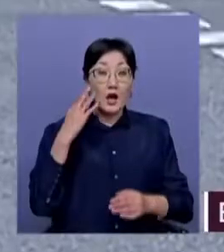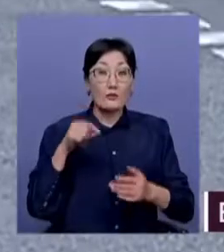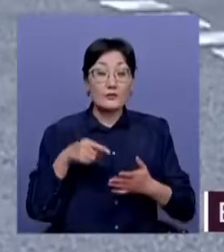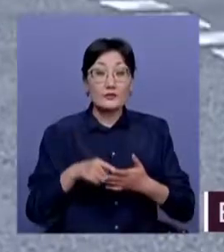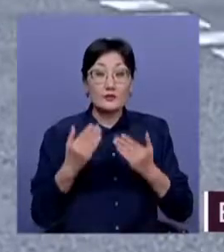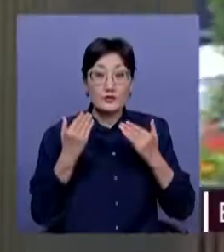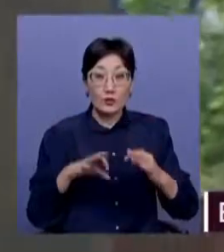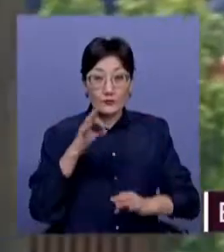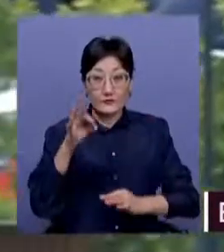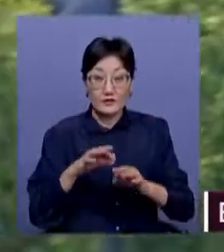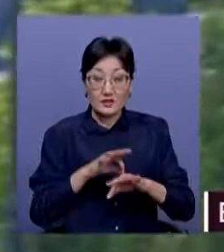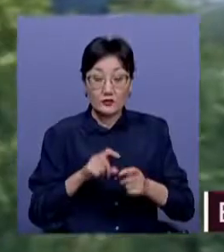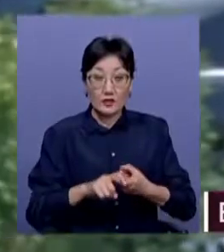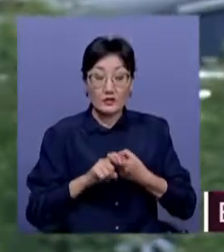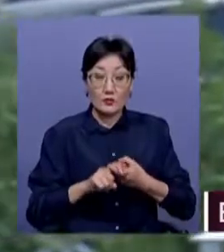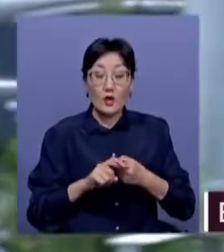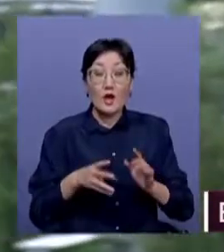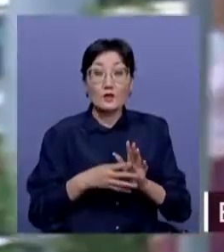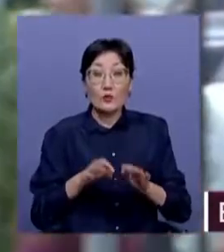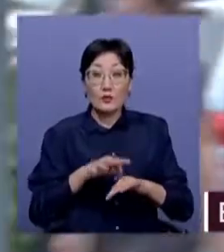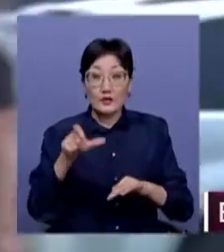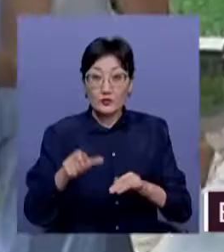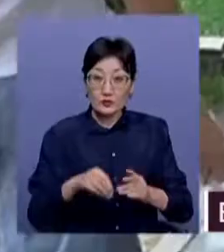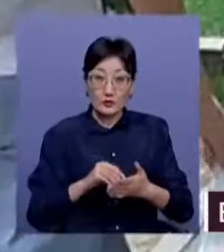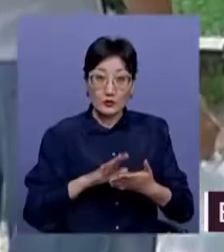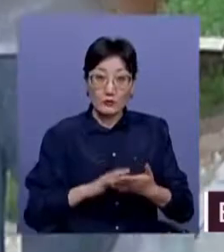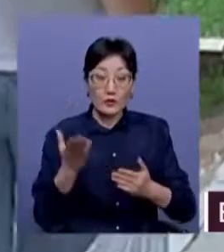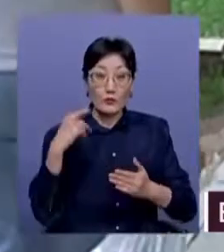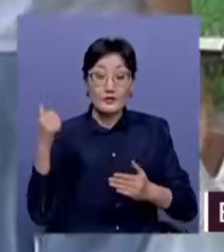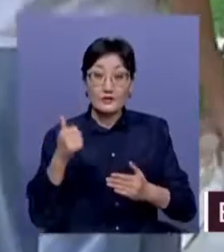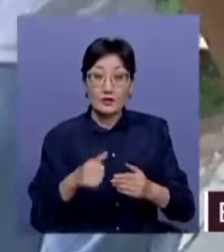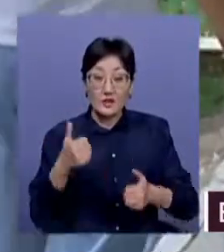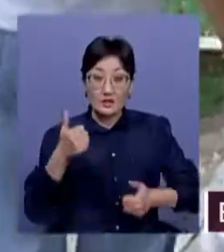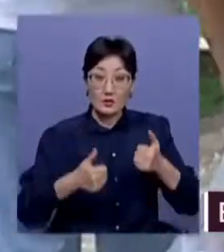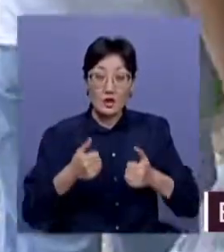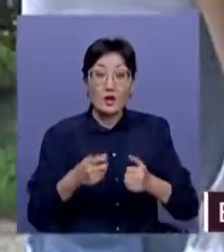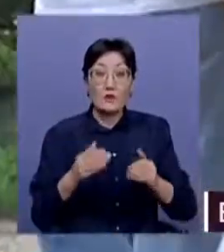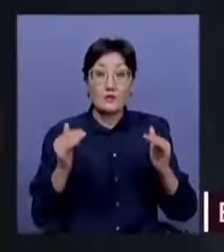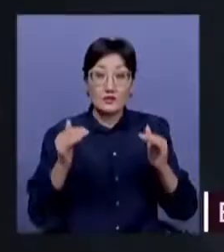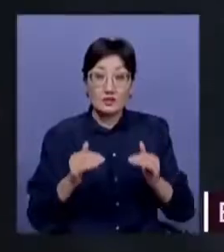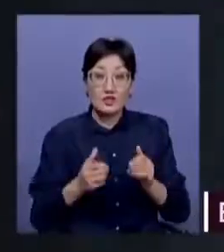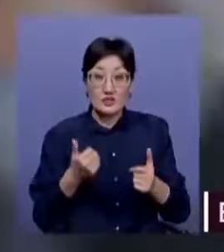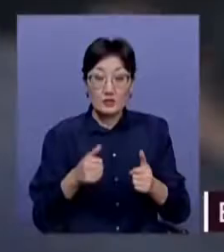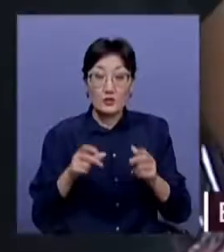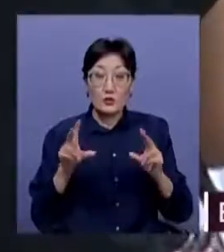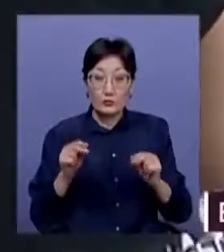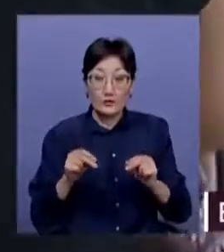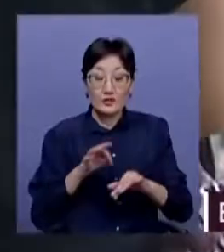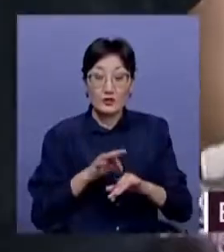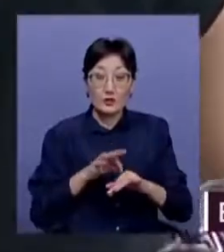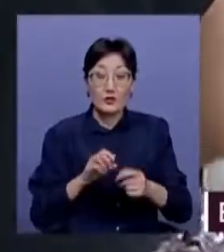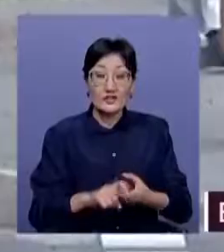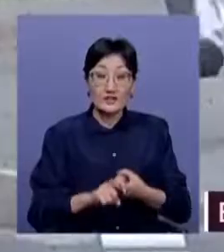қаласында соңғы тәулікте коронавирус жұқтырған 9 науқас тіркелді. Бұл өткен апталармен салыстырғанда едәуір жақсы көрсеткіш. Індеттің